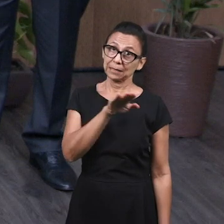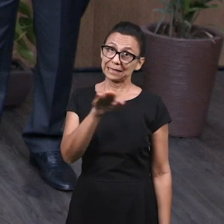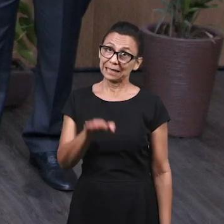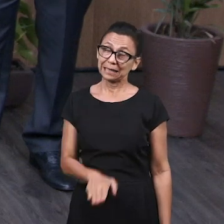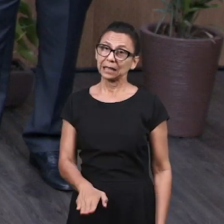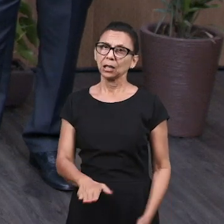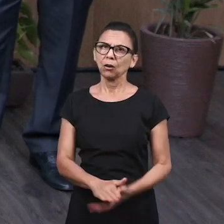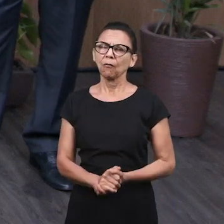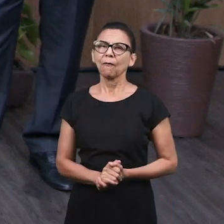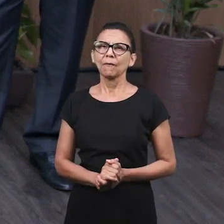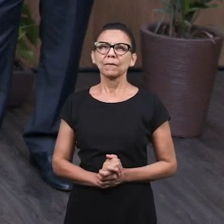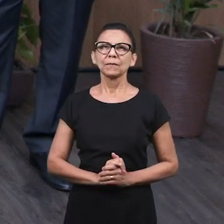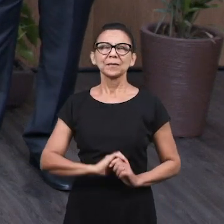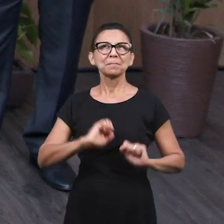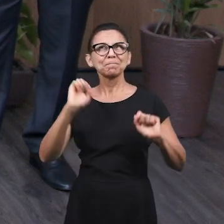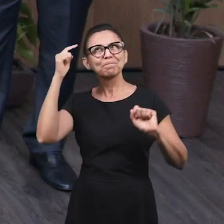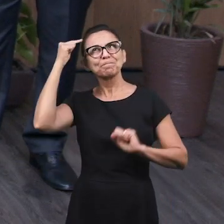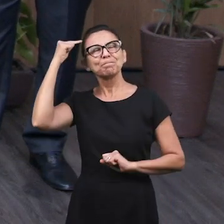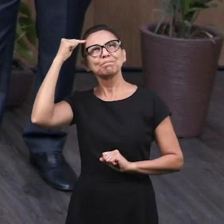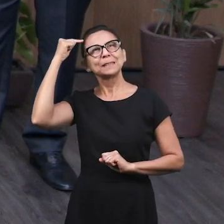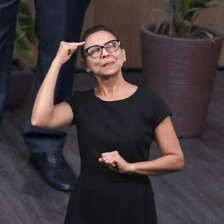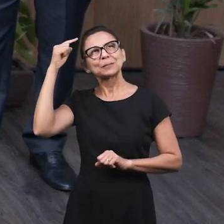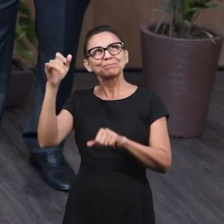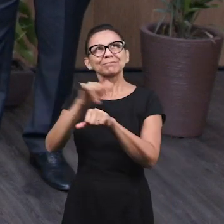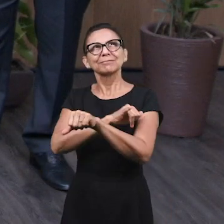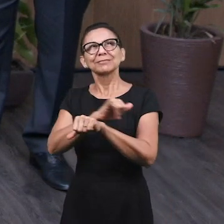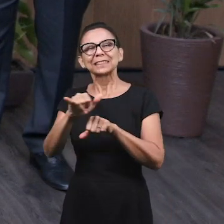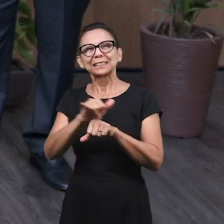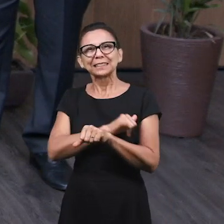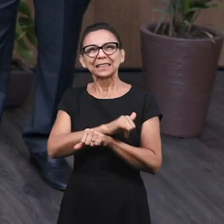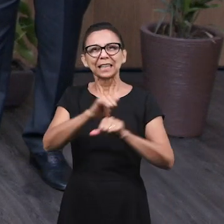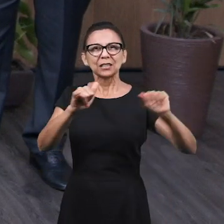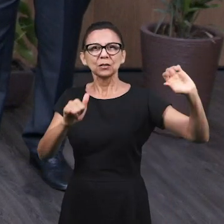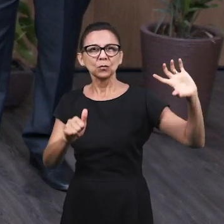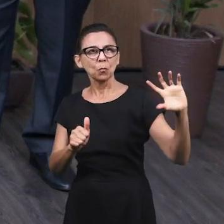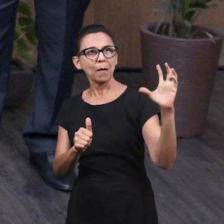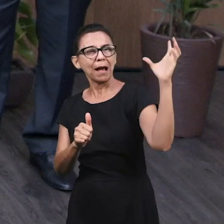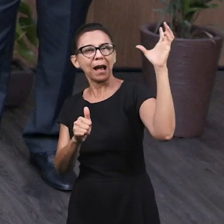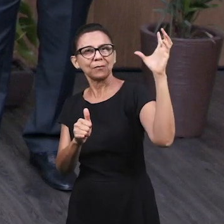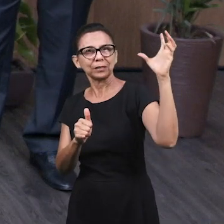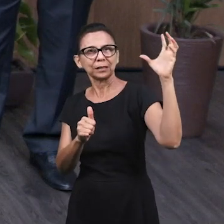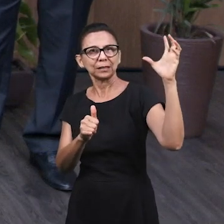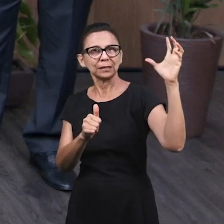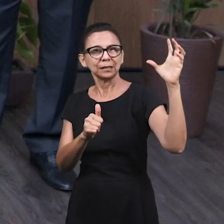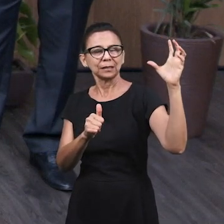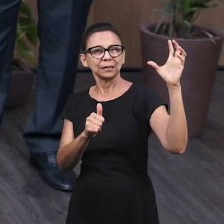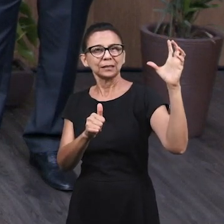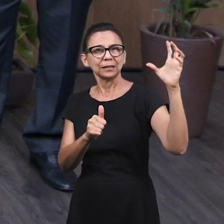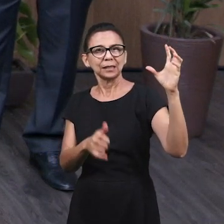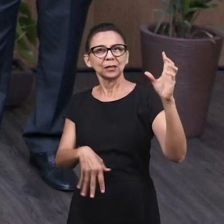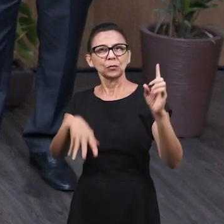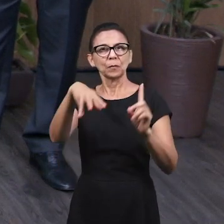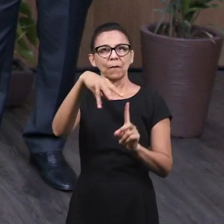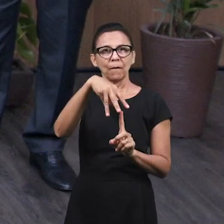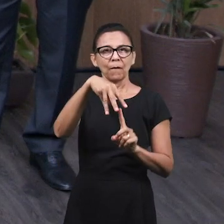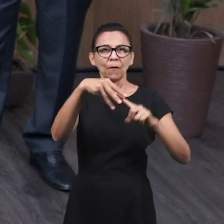est grimpé dans un arbre. a uma árvore, La Bible dit un figuier uma figueira branca, à l'endroit où Jésus